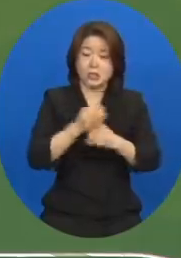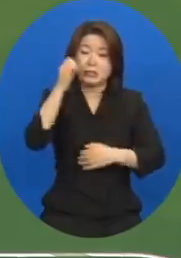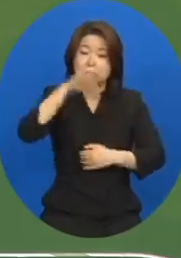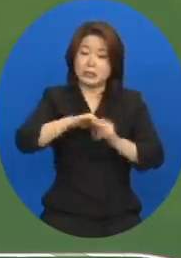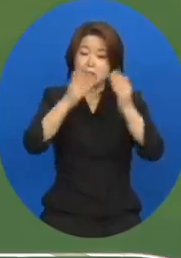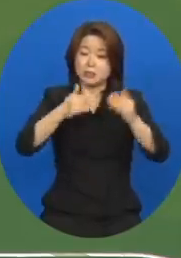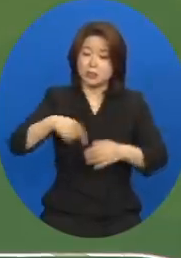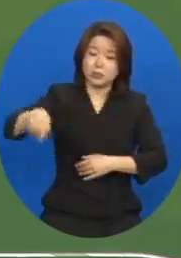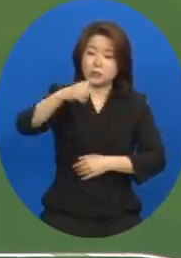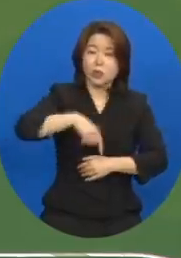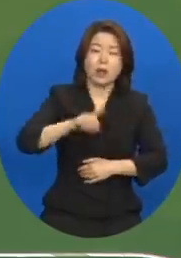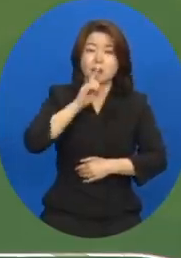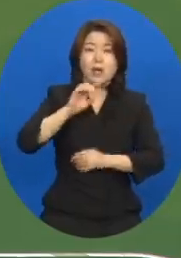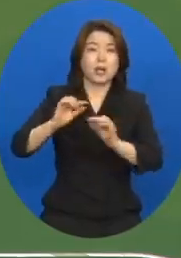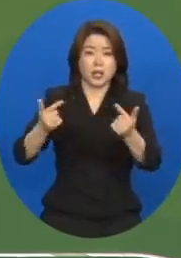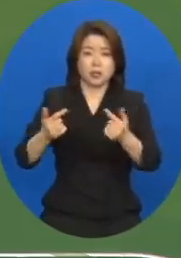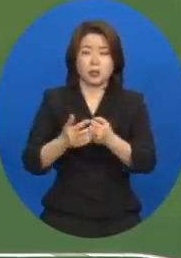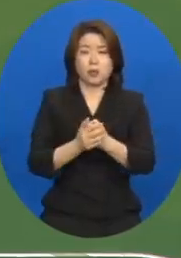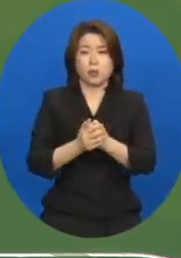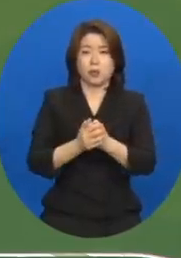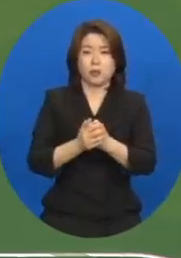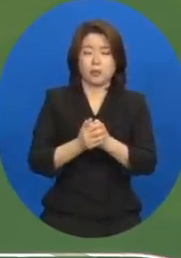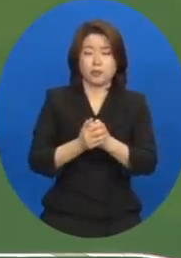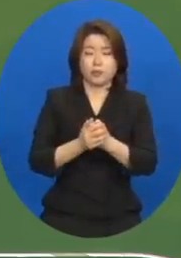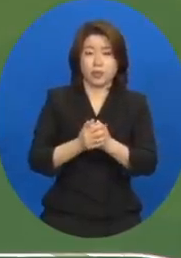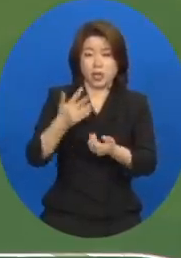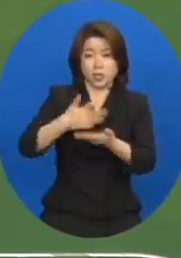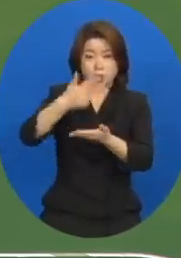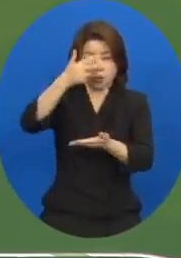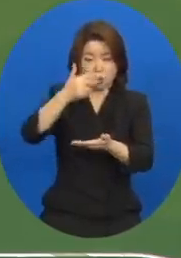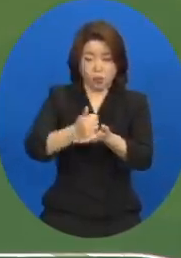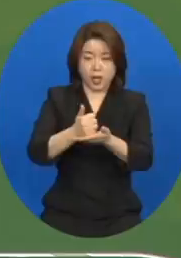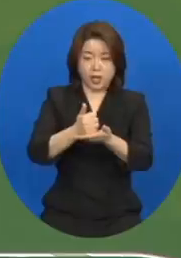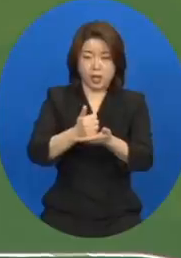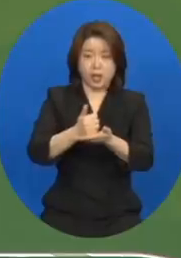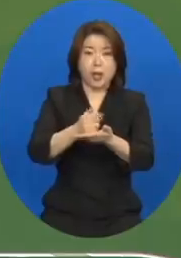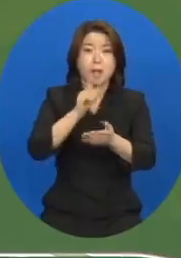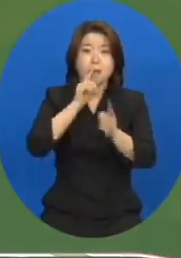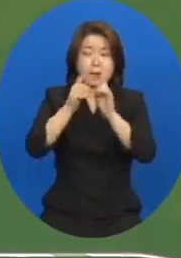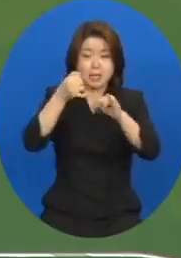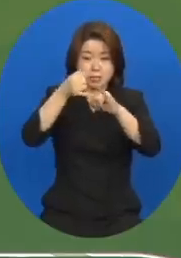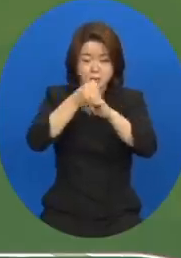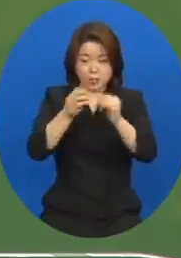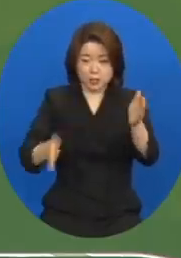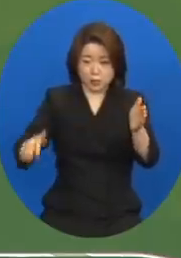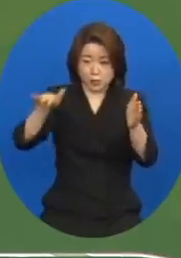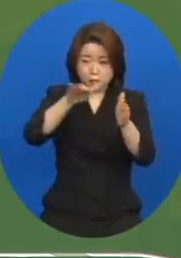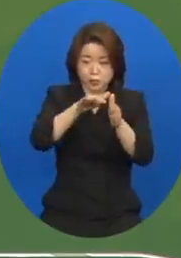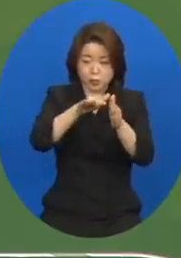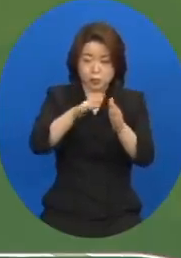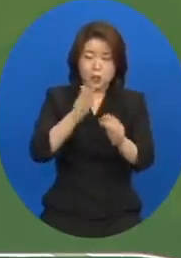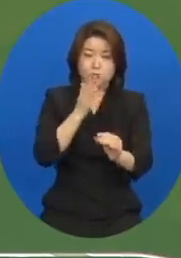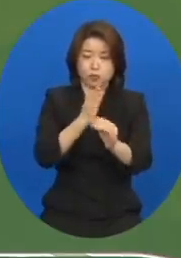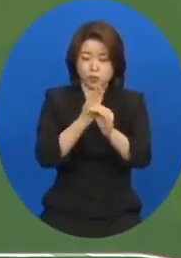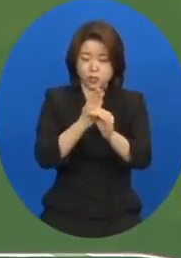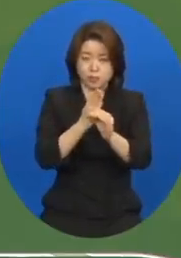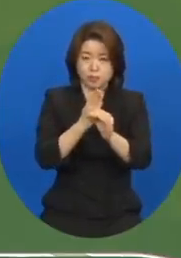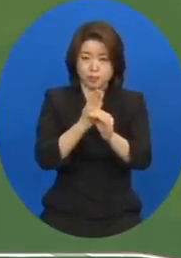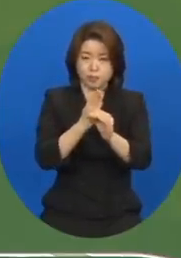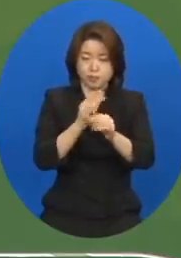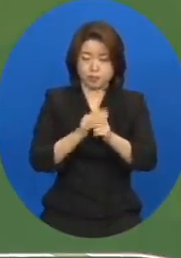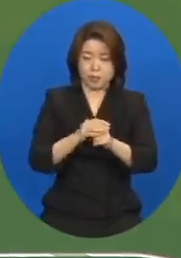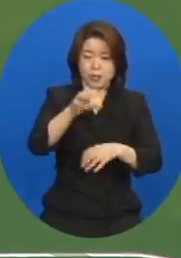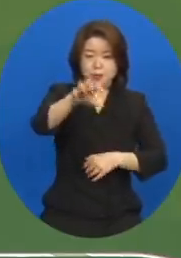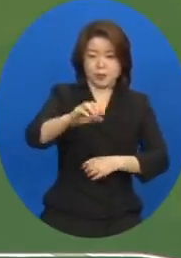않으시고 여호와의 언약궤를 중심으로 성을 돌라고 하셨어요. 맨 앞에는